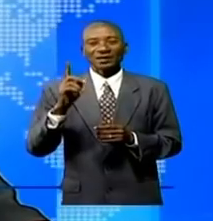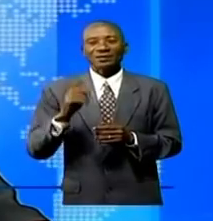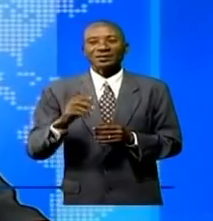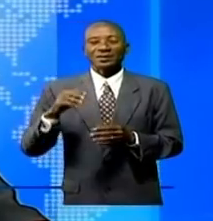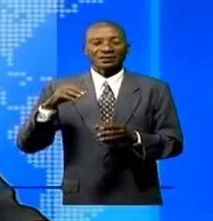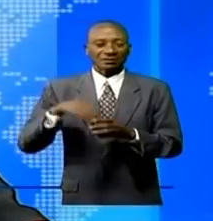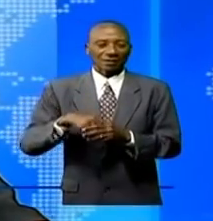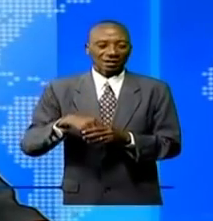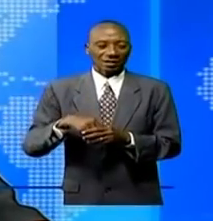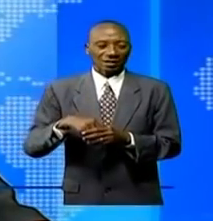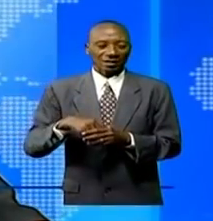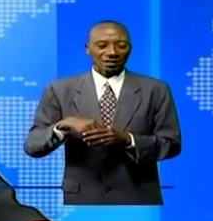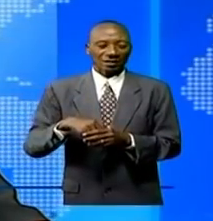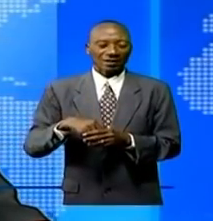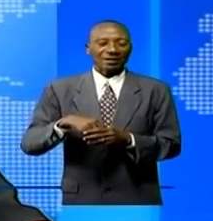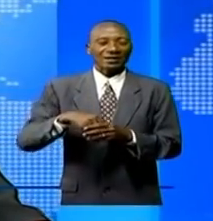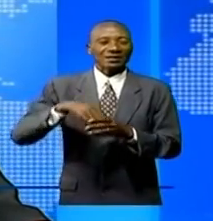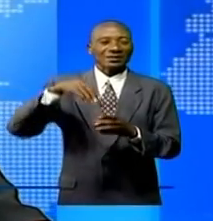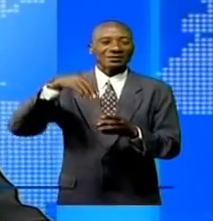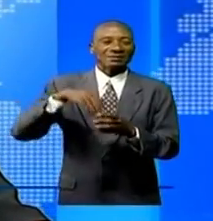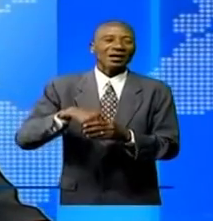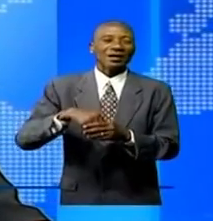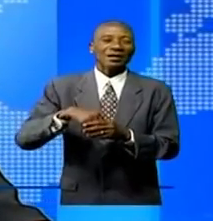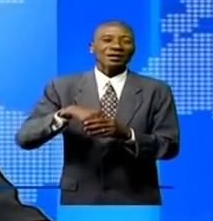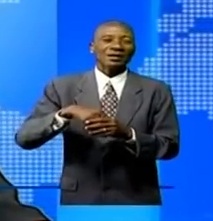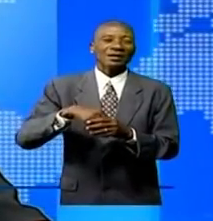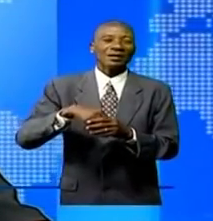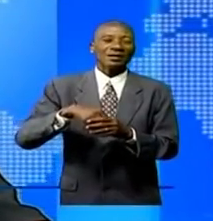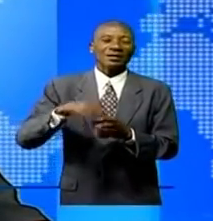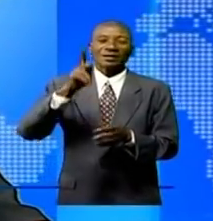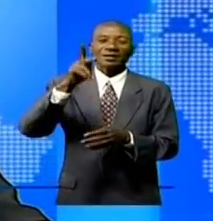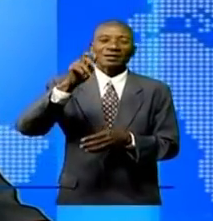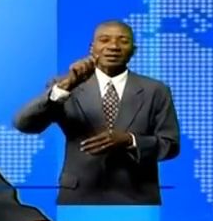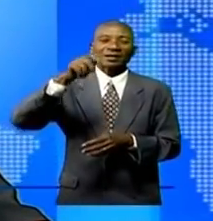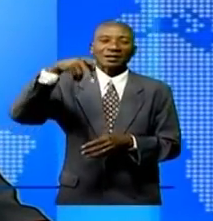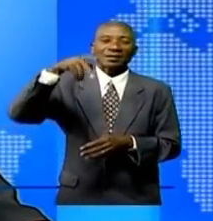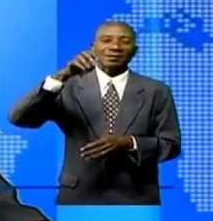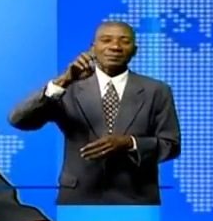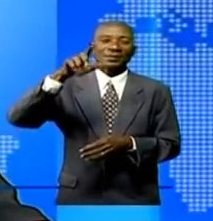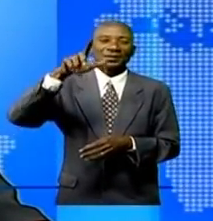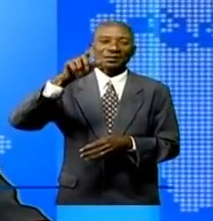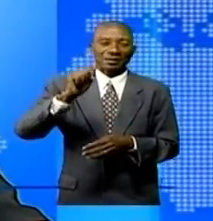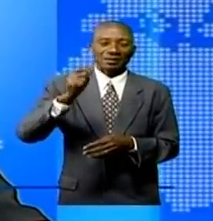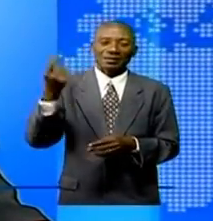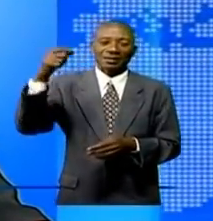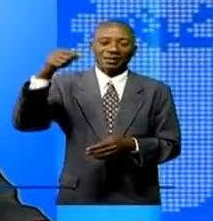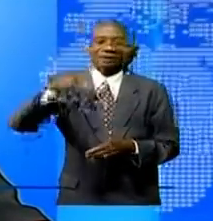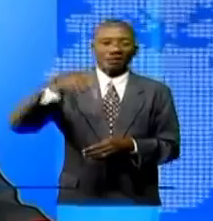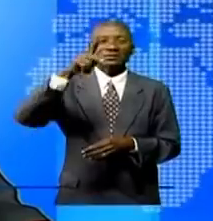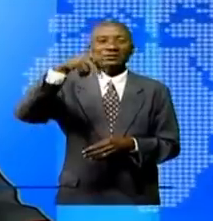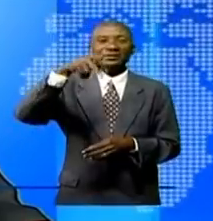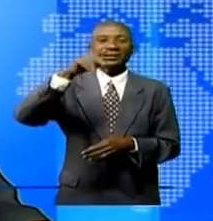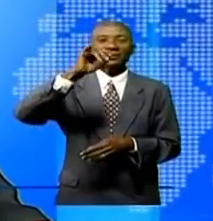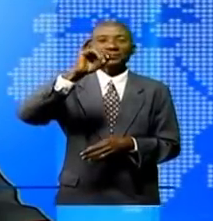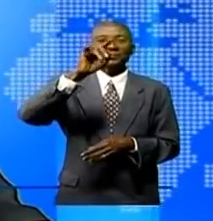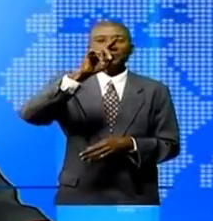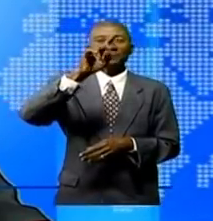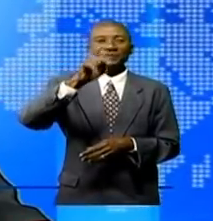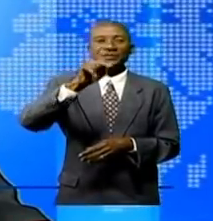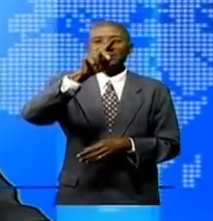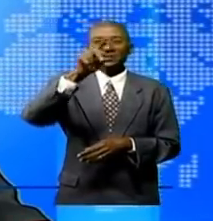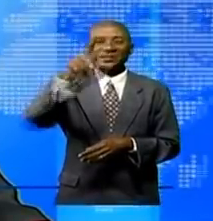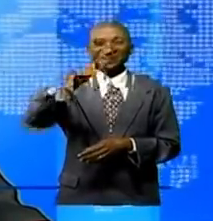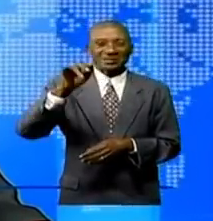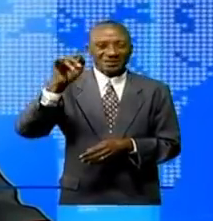de Kalamu ont été réhabilités. Cela dans le cadre de l'opération Kinbopeto. Ces deux infrastructures ont été réhabilitées avec